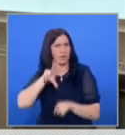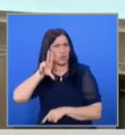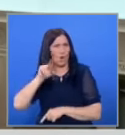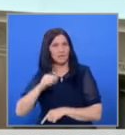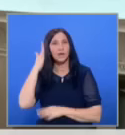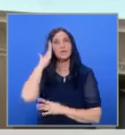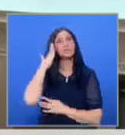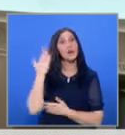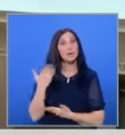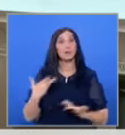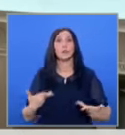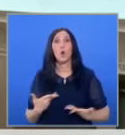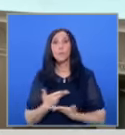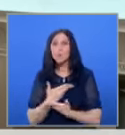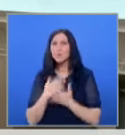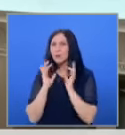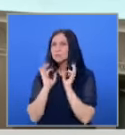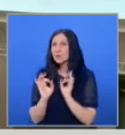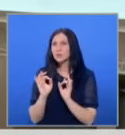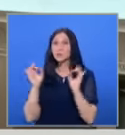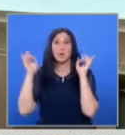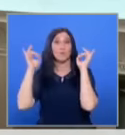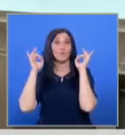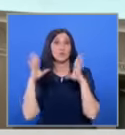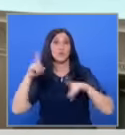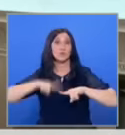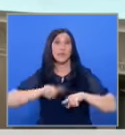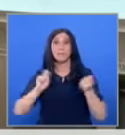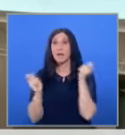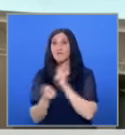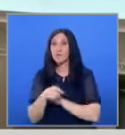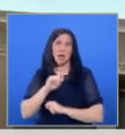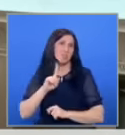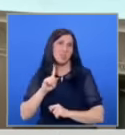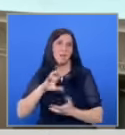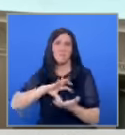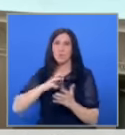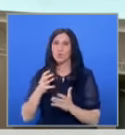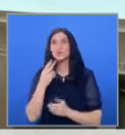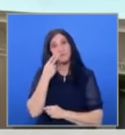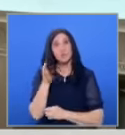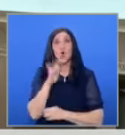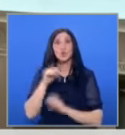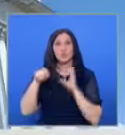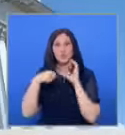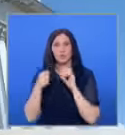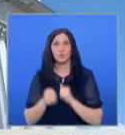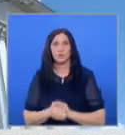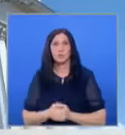на страната ни и е необходима истинска професионална съдебна реформа, а не политическа. Вижте още в